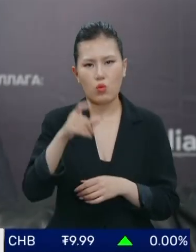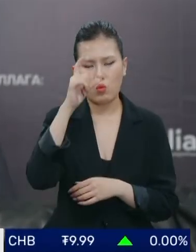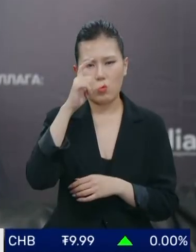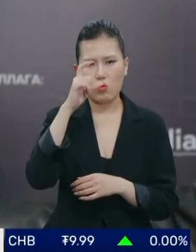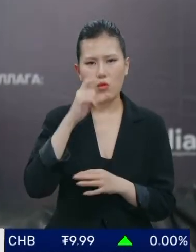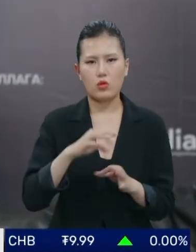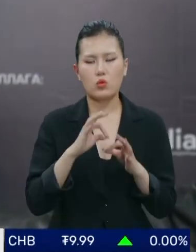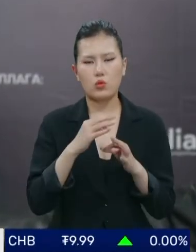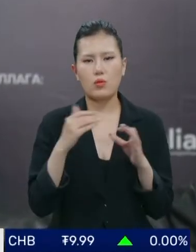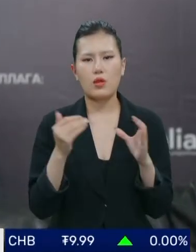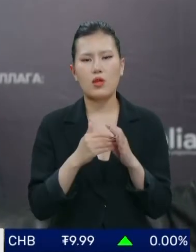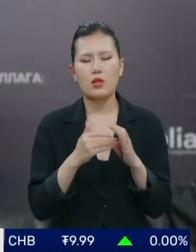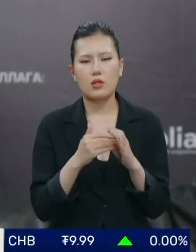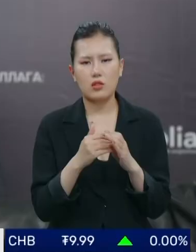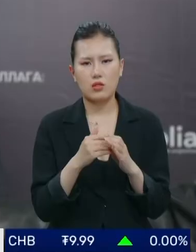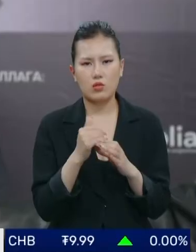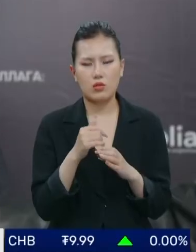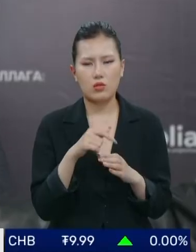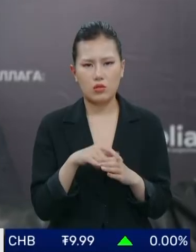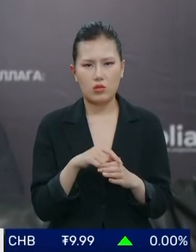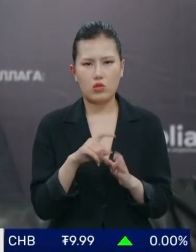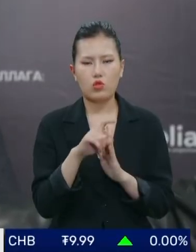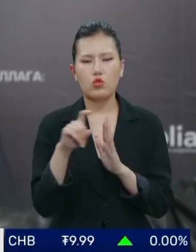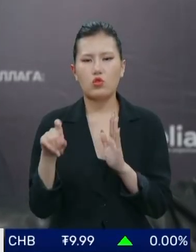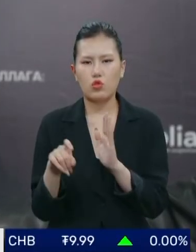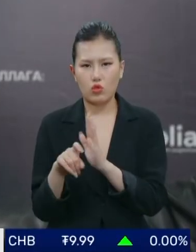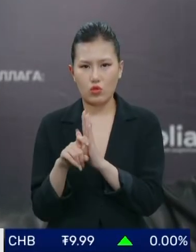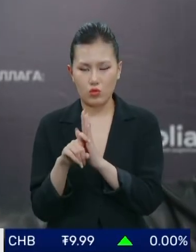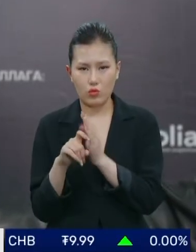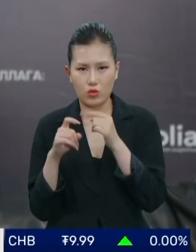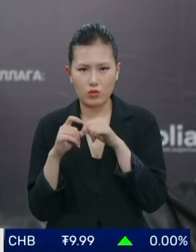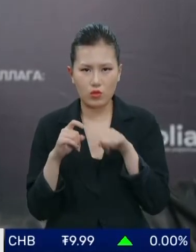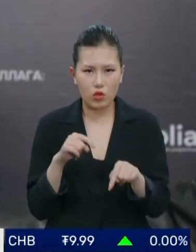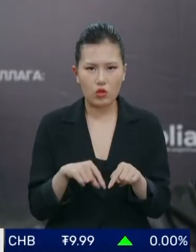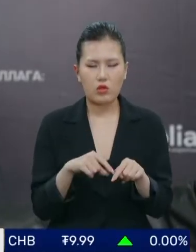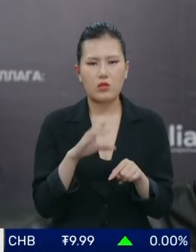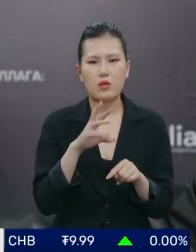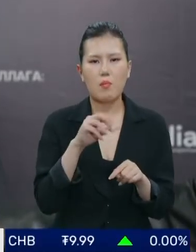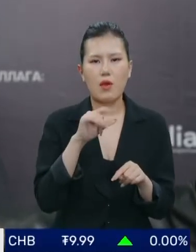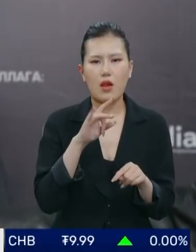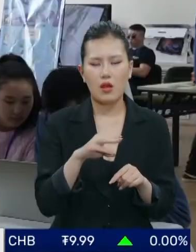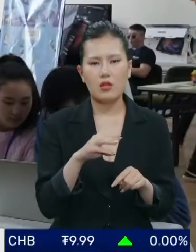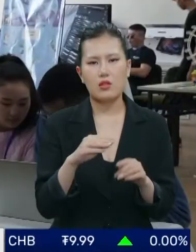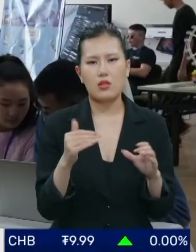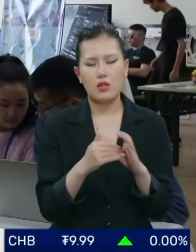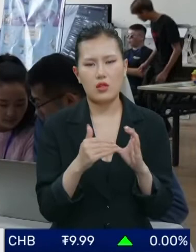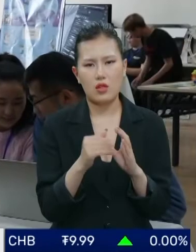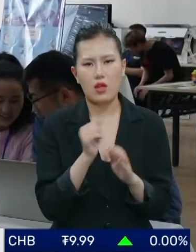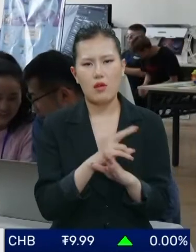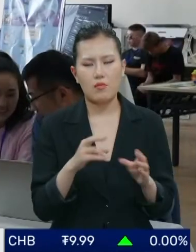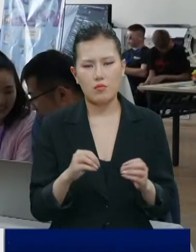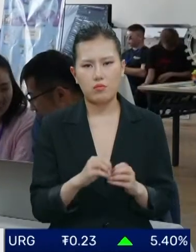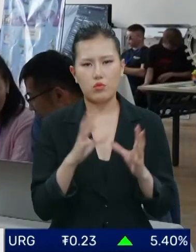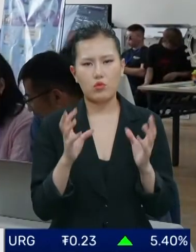энэ хөтөлбөрийнхөө цахим эрдэнэт нэг хөтөлбөрийнхөө ихний арга хэмжээ олгож за Smart Эрдэнэт аппликейшн нээлээ. Smart Эрдэнэт